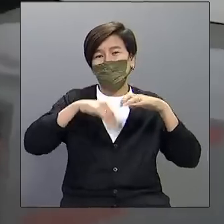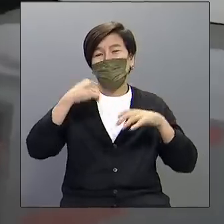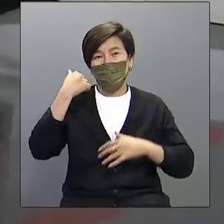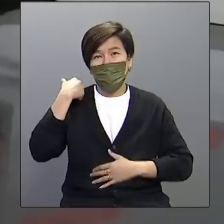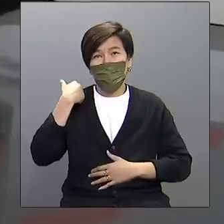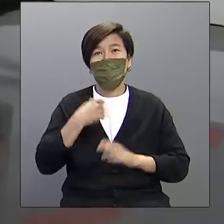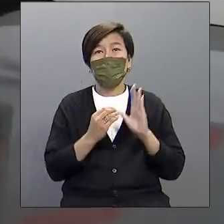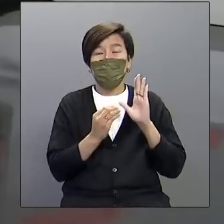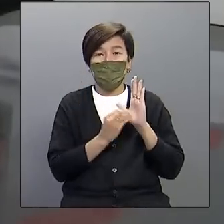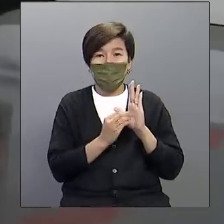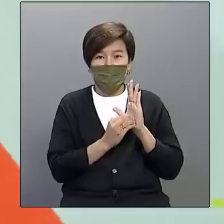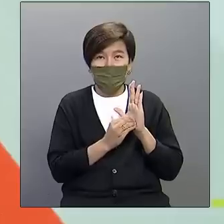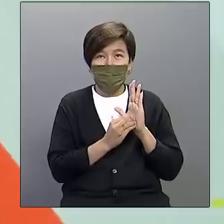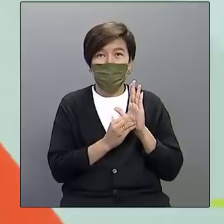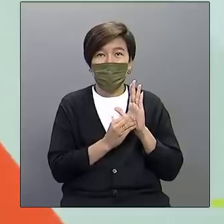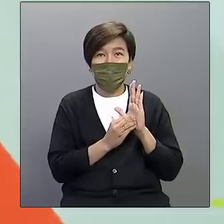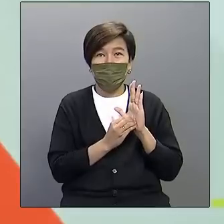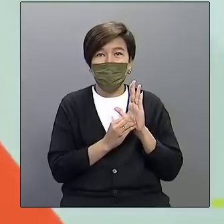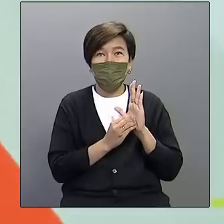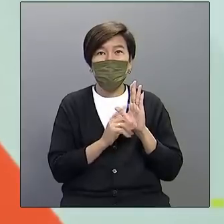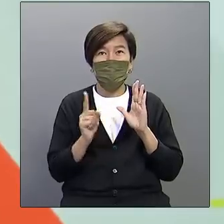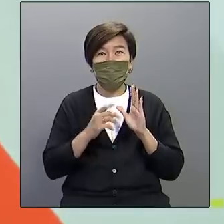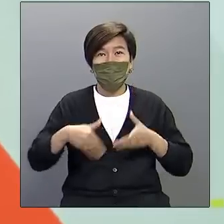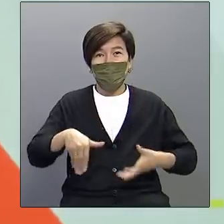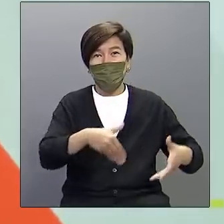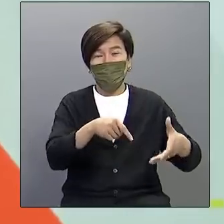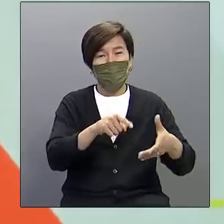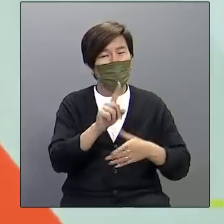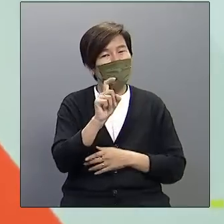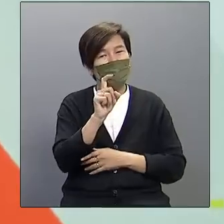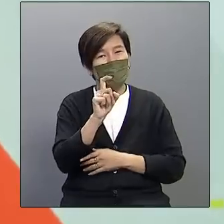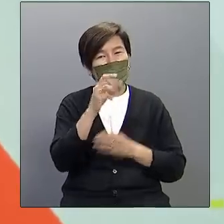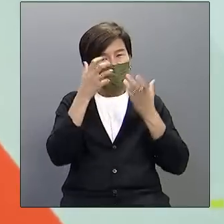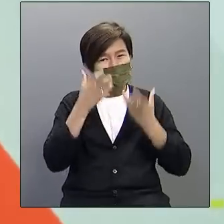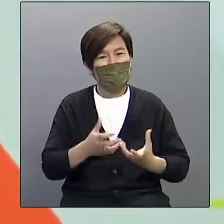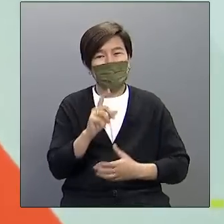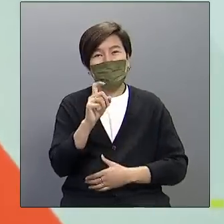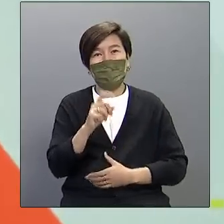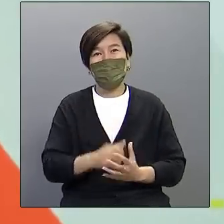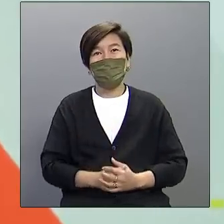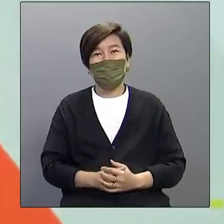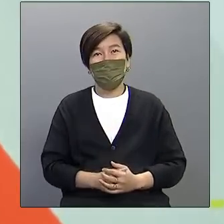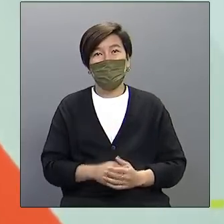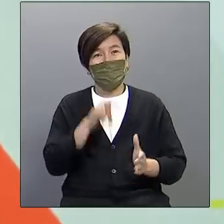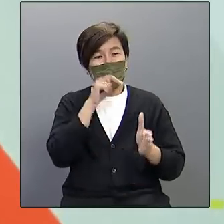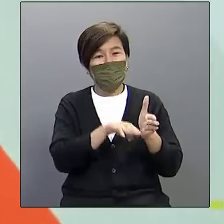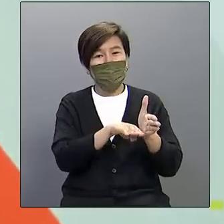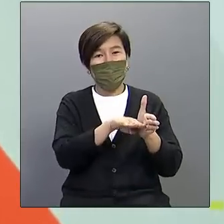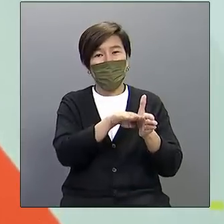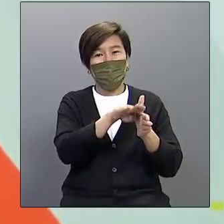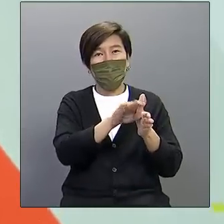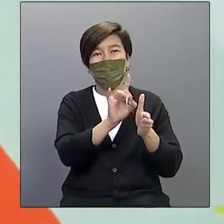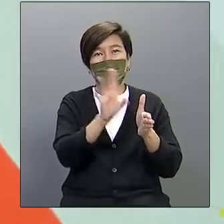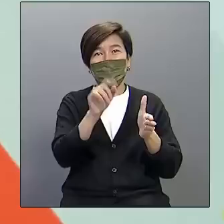ึ้นกรงเทศมหาศครตอนนี้ สัรยภาพครองเรา รัไมคอยจะไวเพระว่าครองเราที่มีใกุเทศ